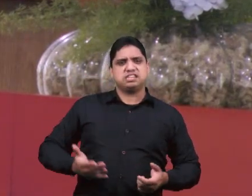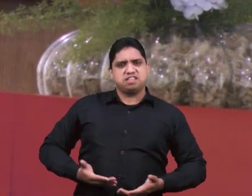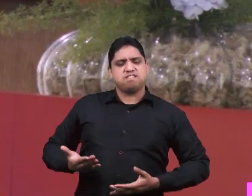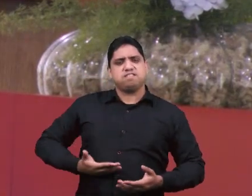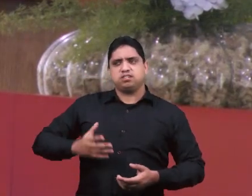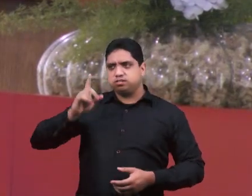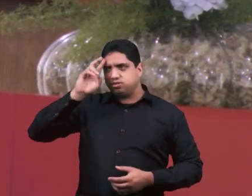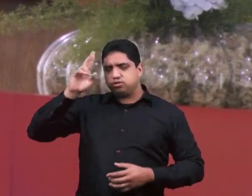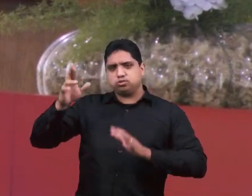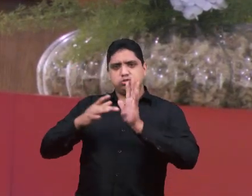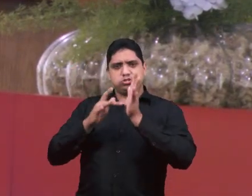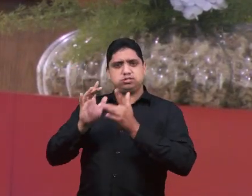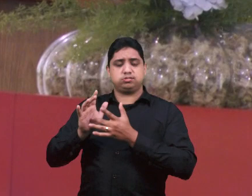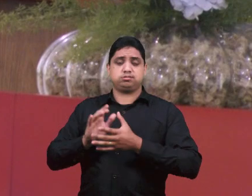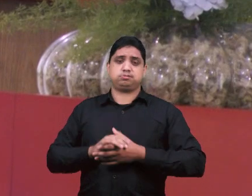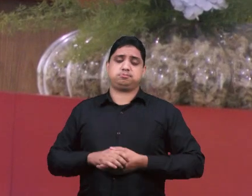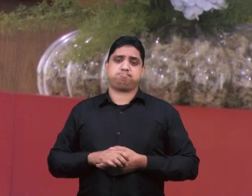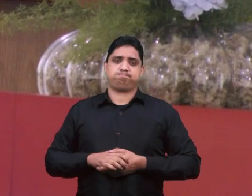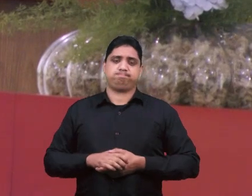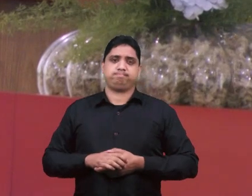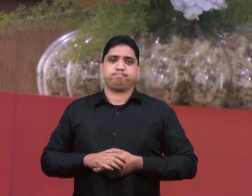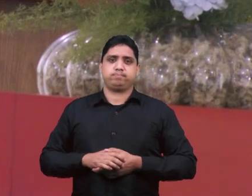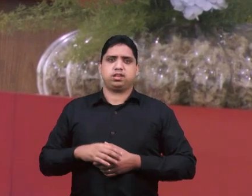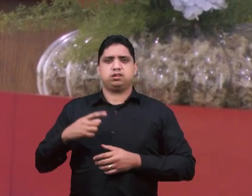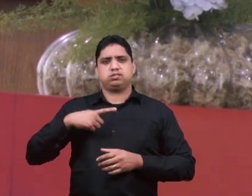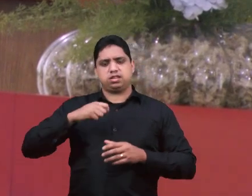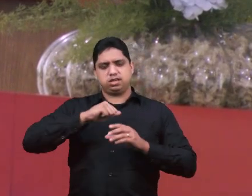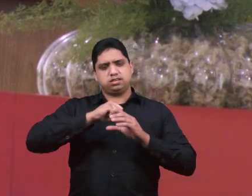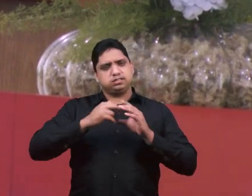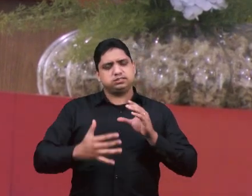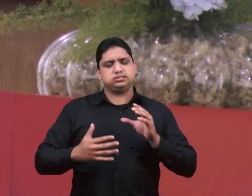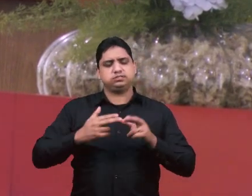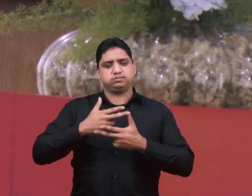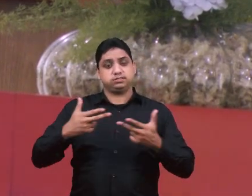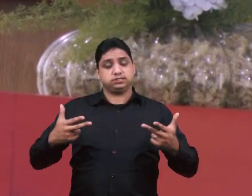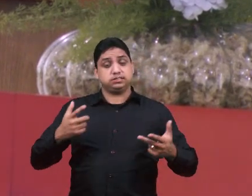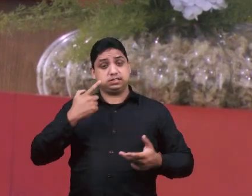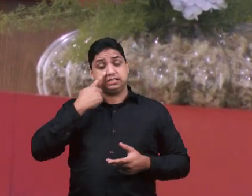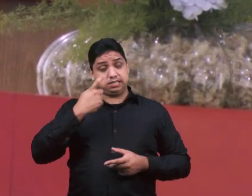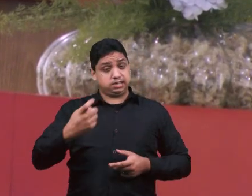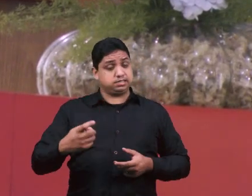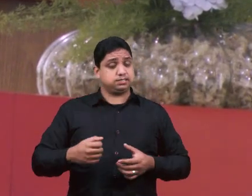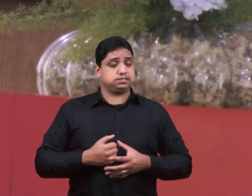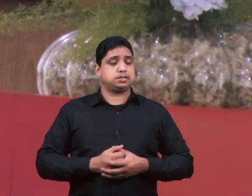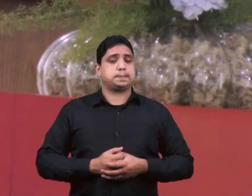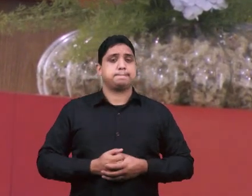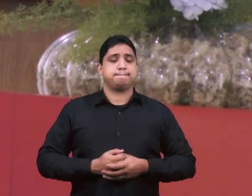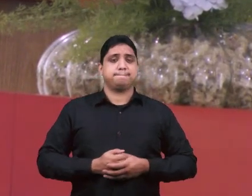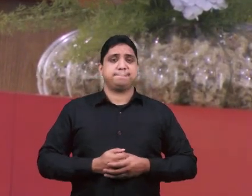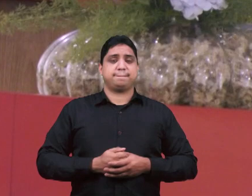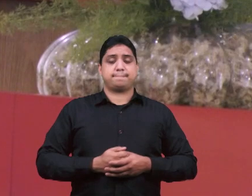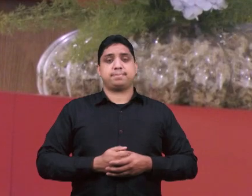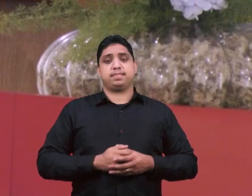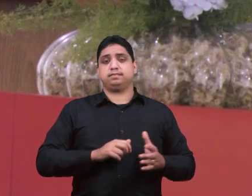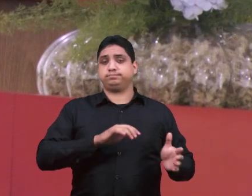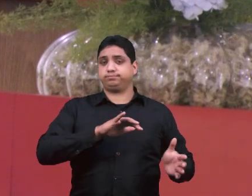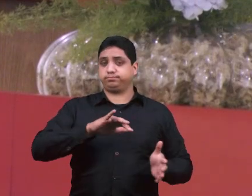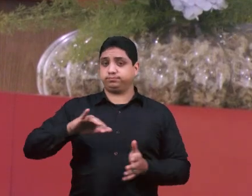voyez, mes frères, il y a plusieurs aspects intéressants ici. Donc, j'aimerais essayer